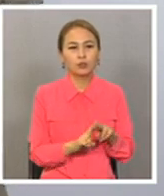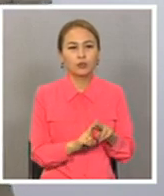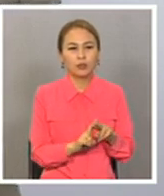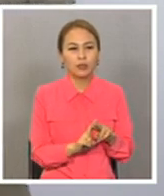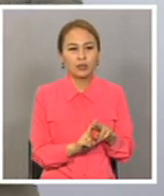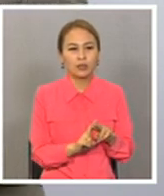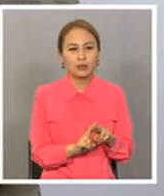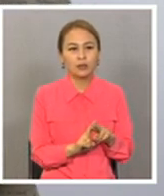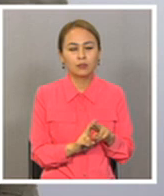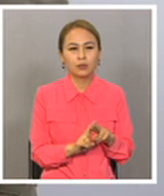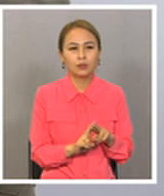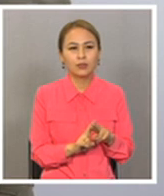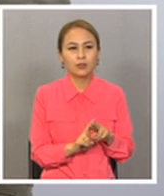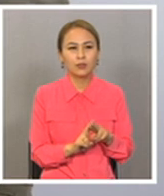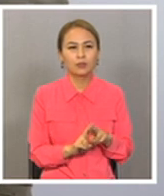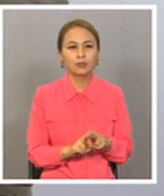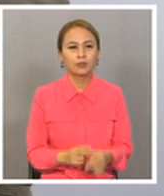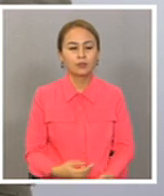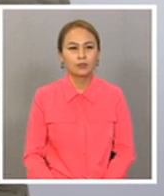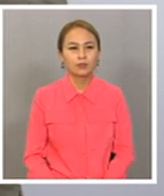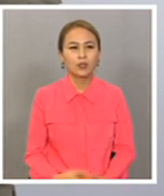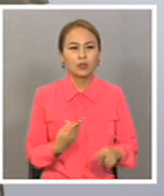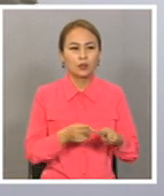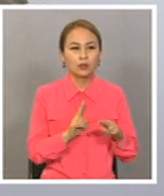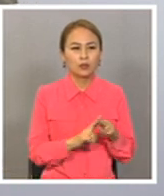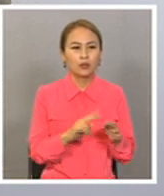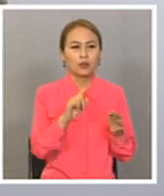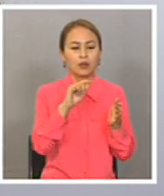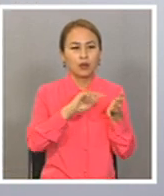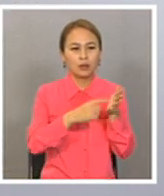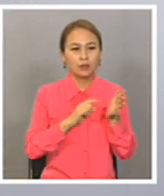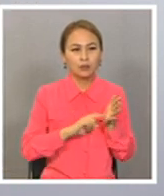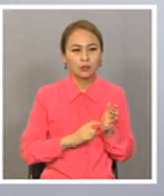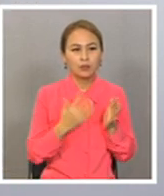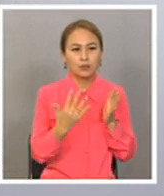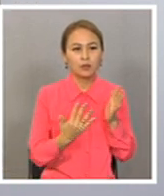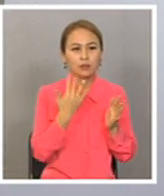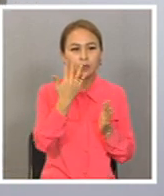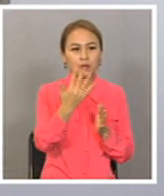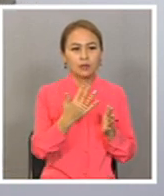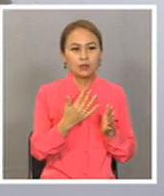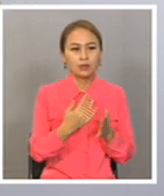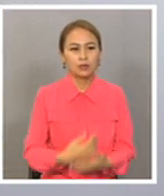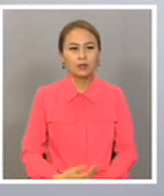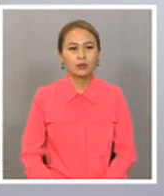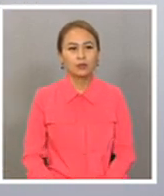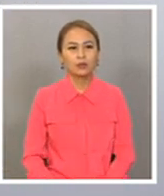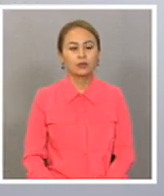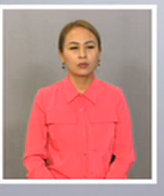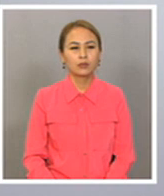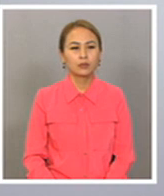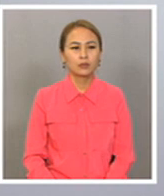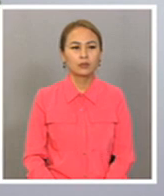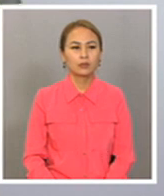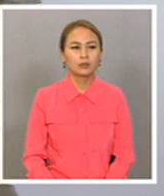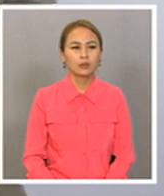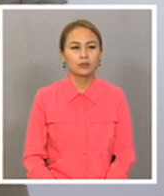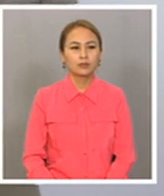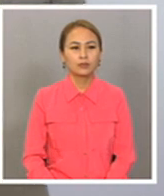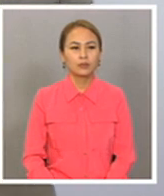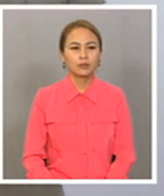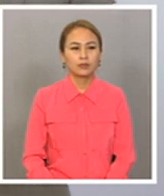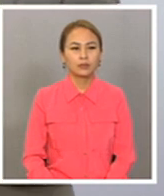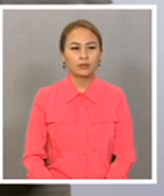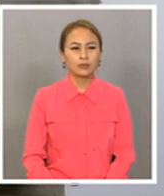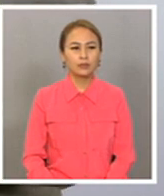өзгермейді. Сондықтан мен алымын да бөлімін де 5-ге көбейтемін. Не үшін? Себебі бөлімінде 10 шығу